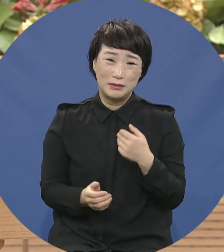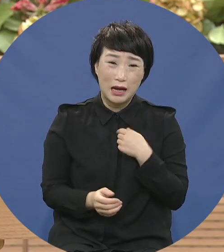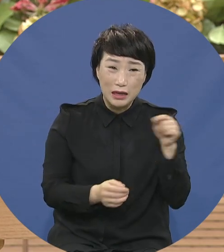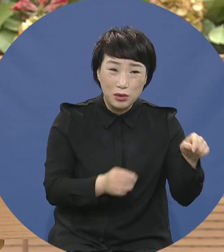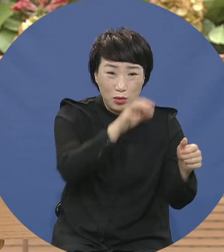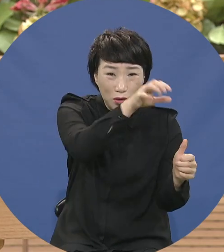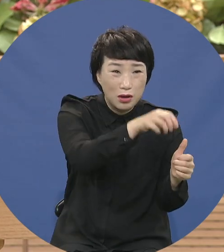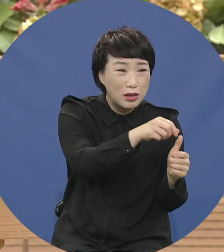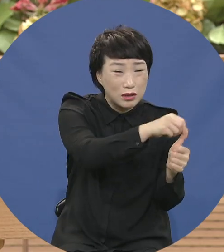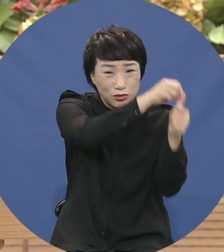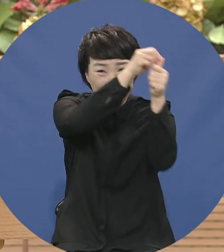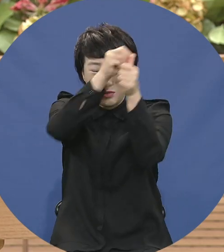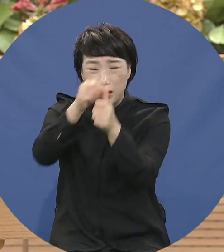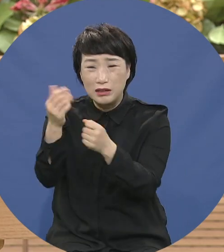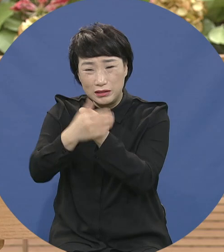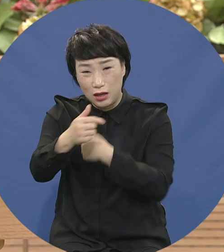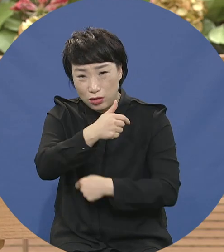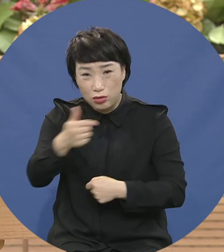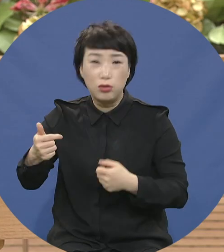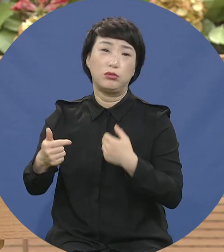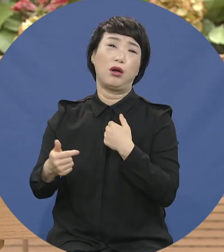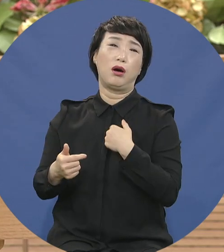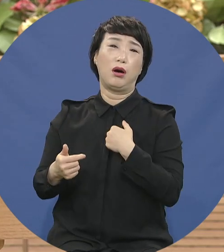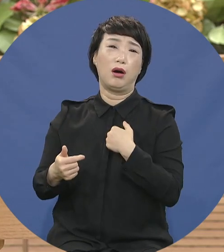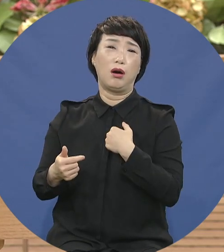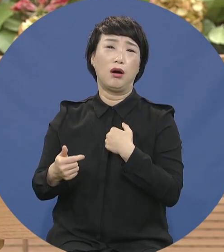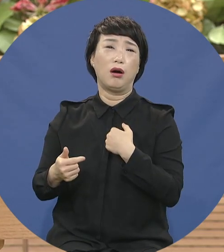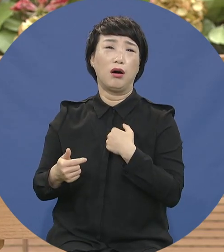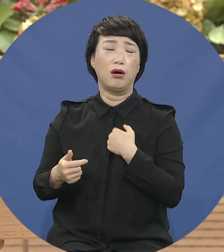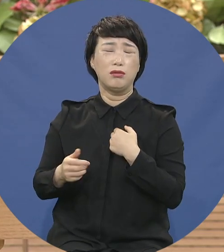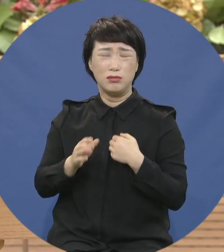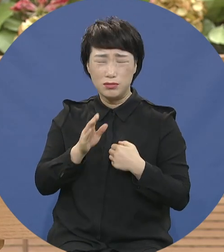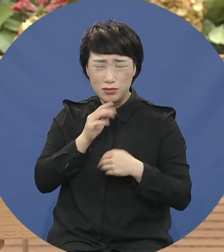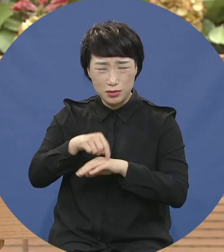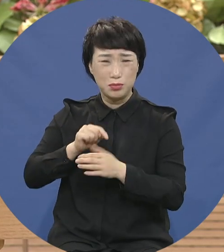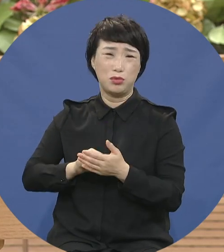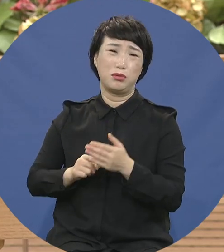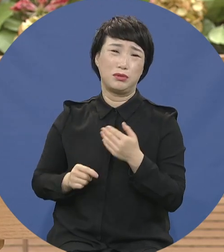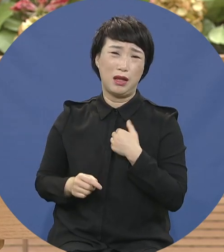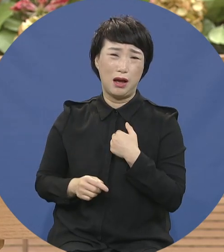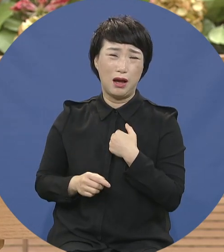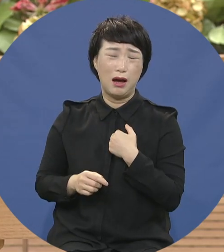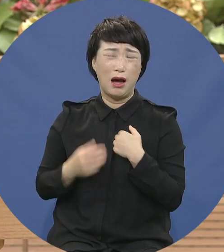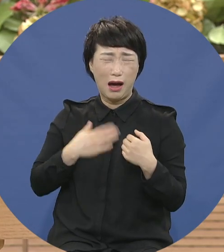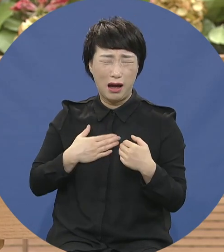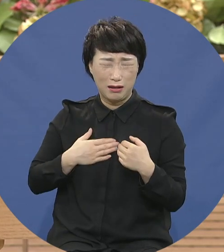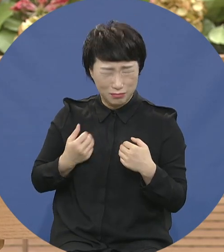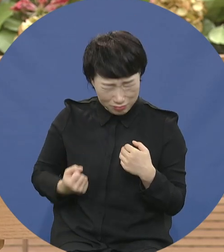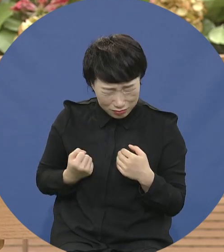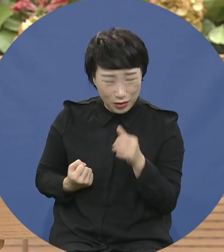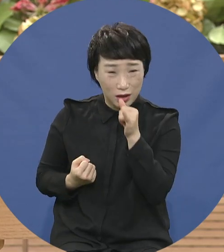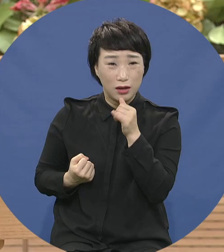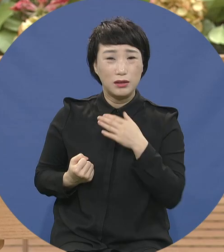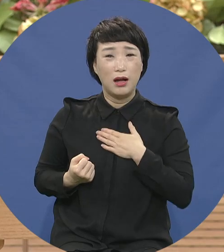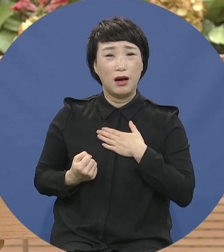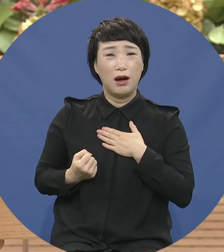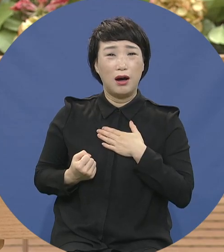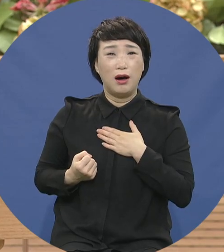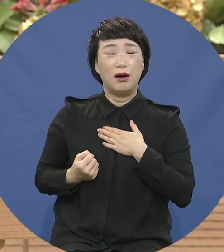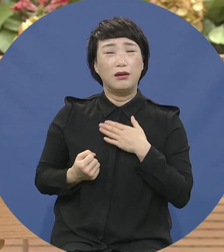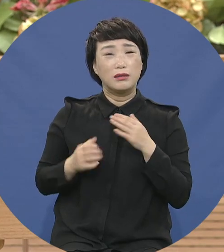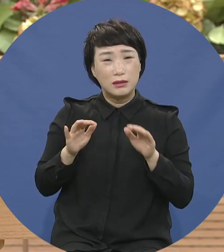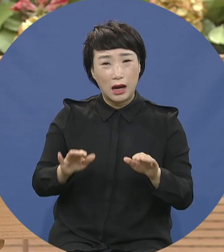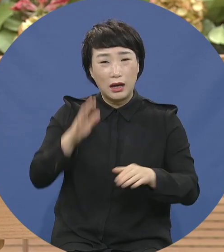나를 구원하신 그 큰 은혜를 내가 진심으로 뼈아프게 가졌다면,